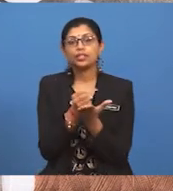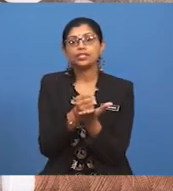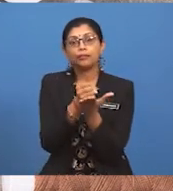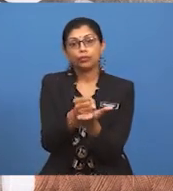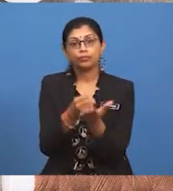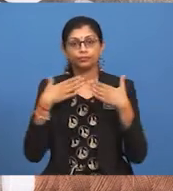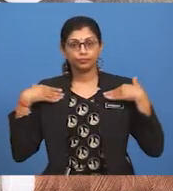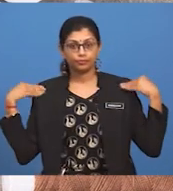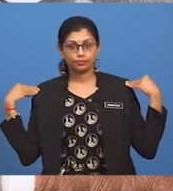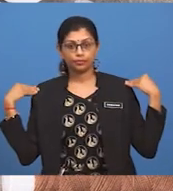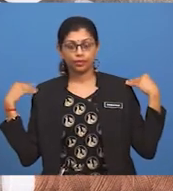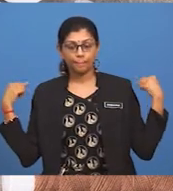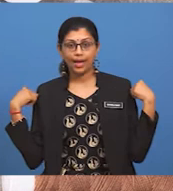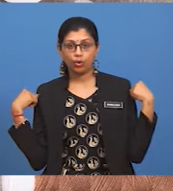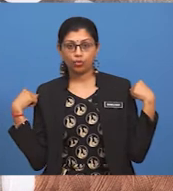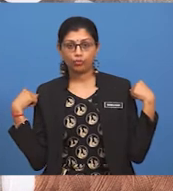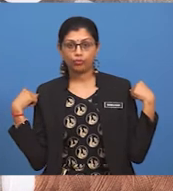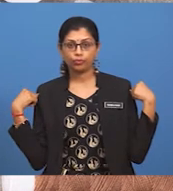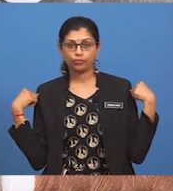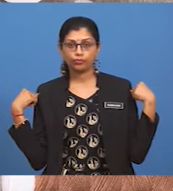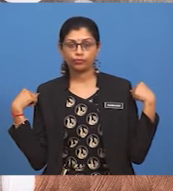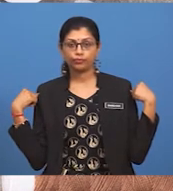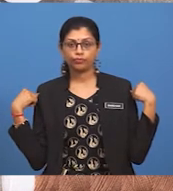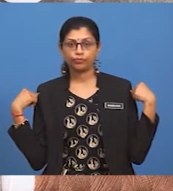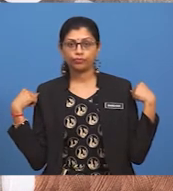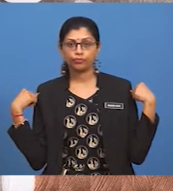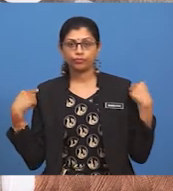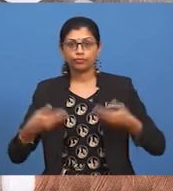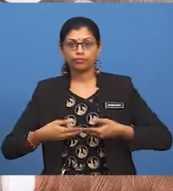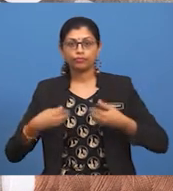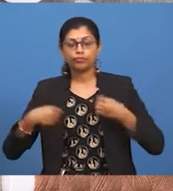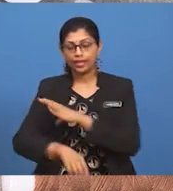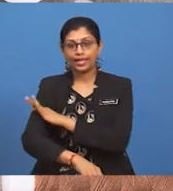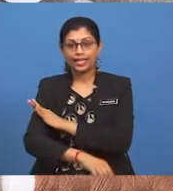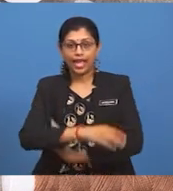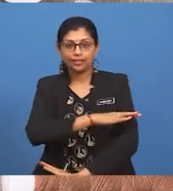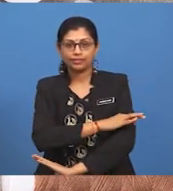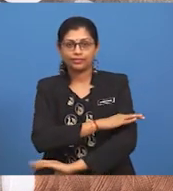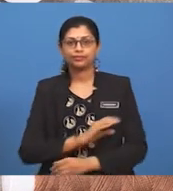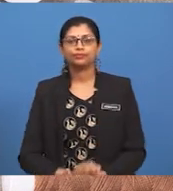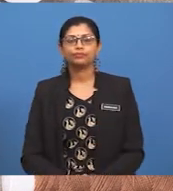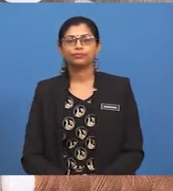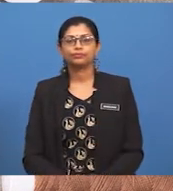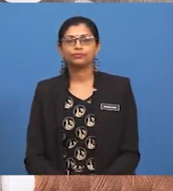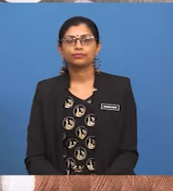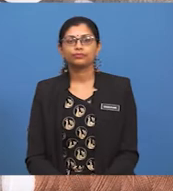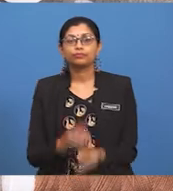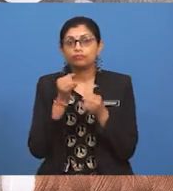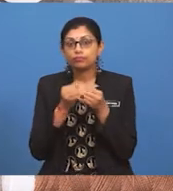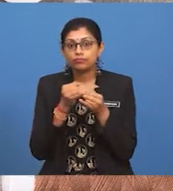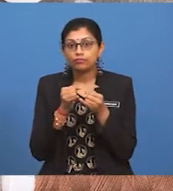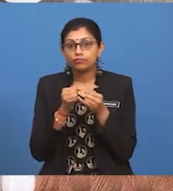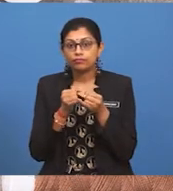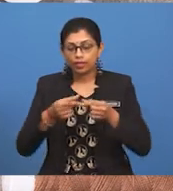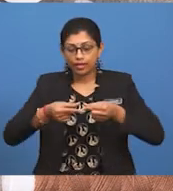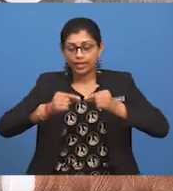mendatang, lisu terbalik, lengan kedut di kepala lengan, labu paras lutut dan akhir sekali